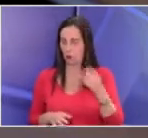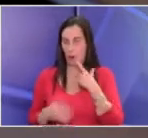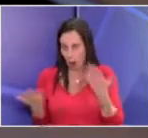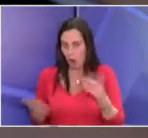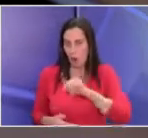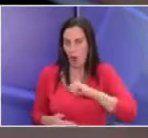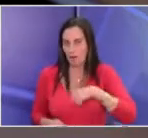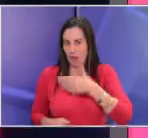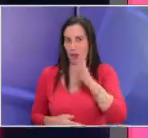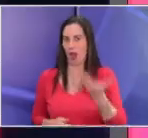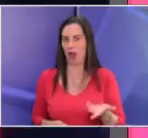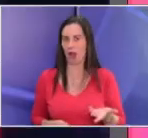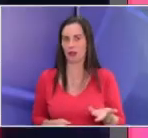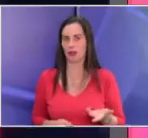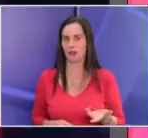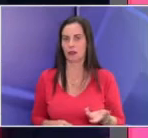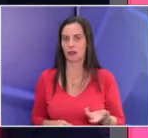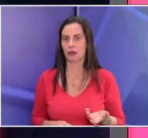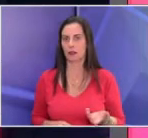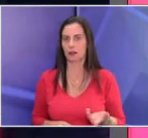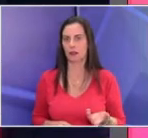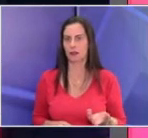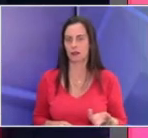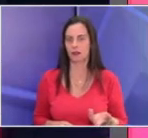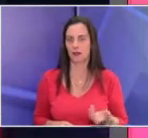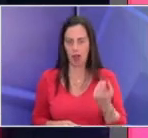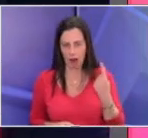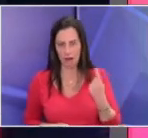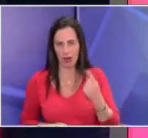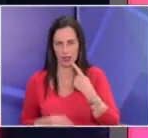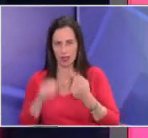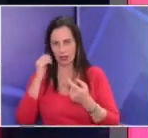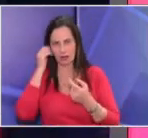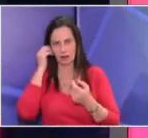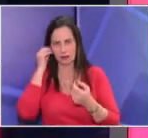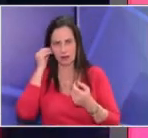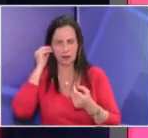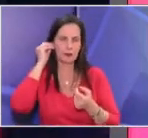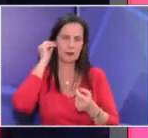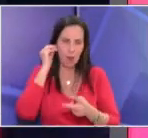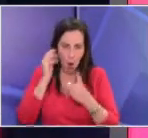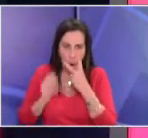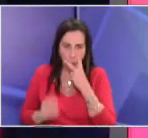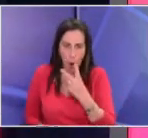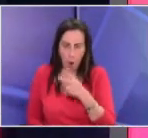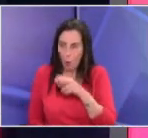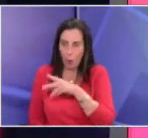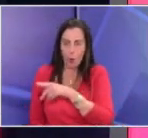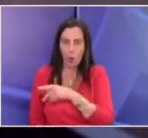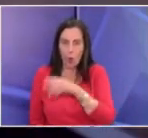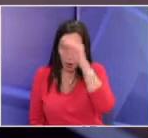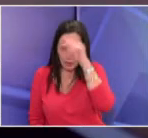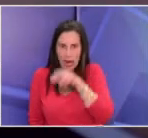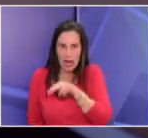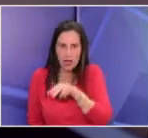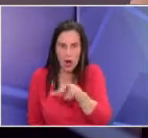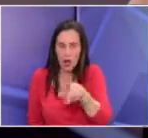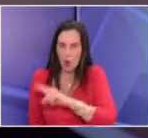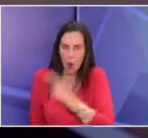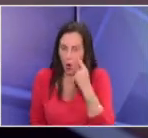בהמשך. מעברון קצר וממשיכים. תשחרר את אברה מנגסטו. פרי אברה